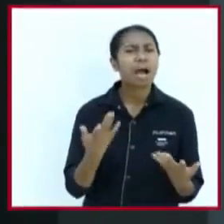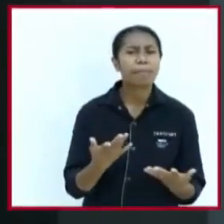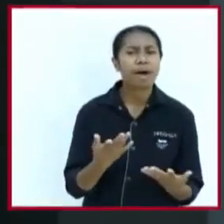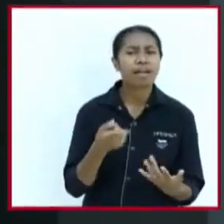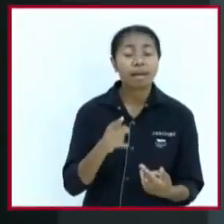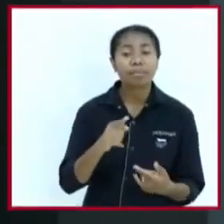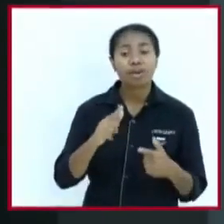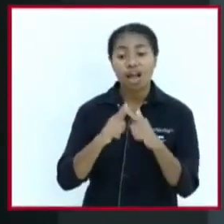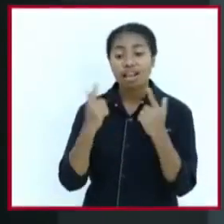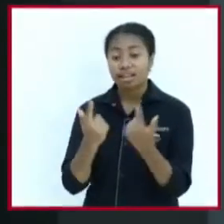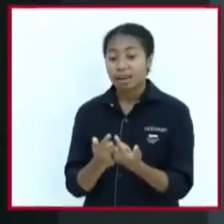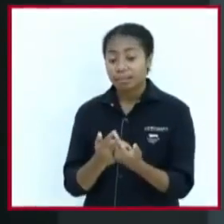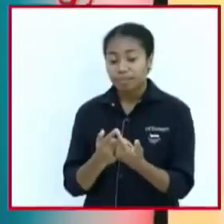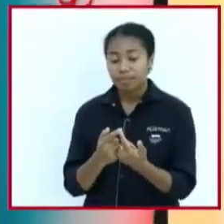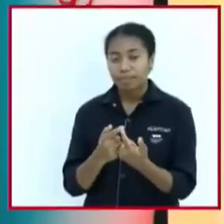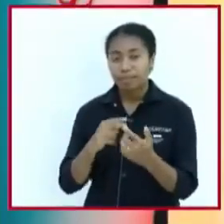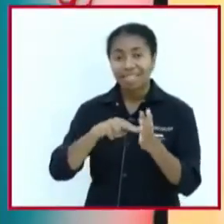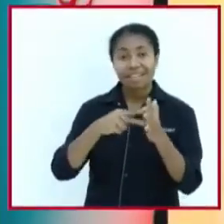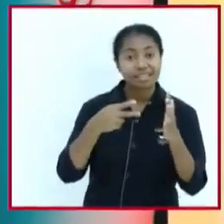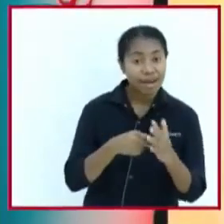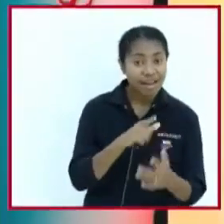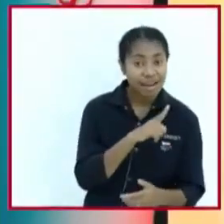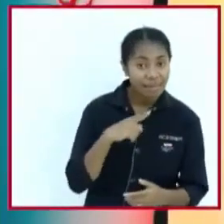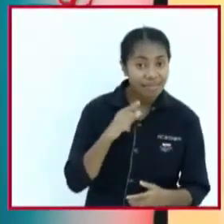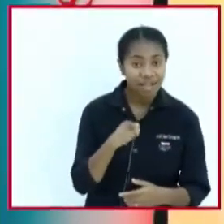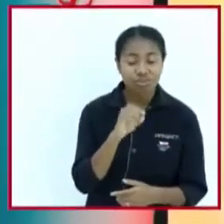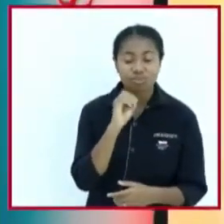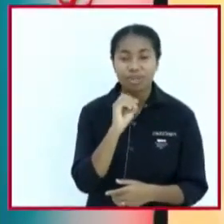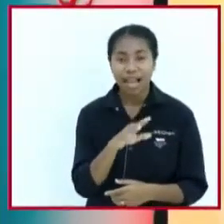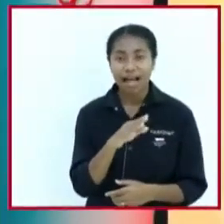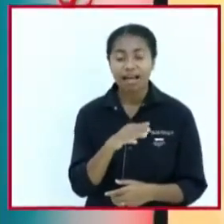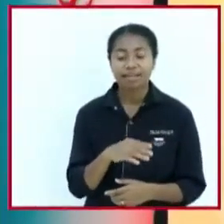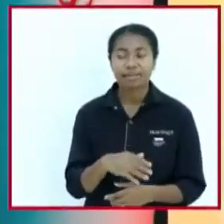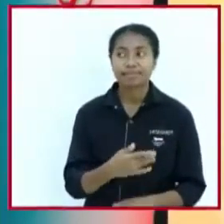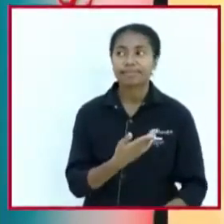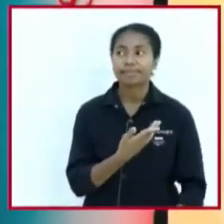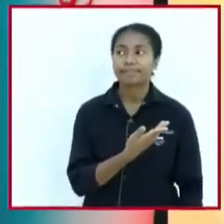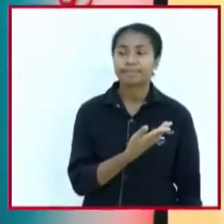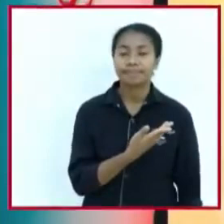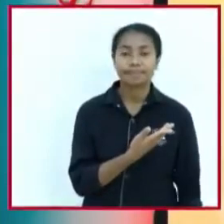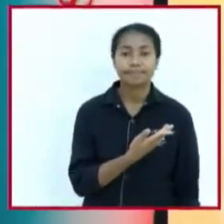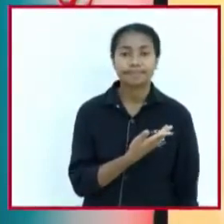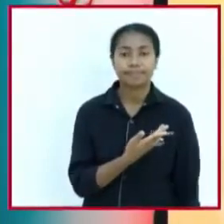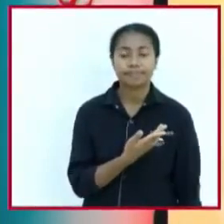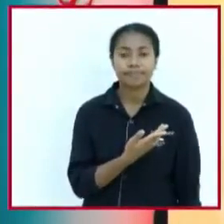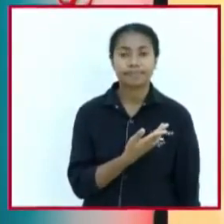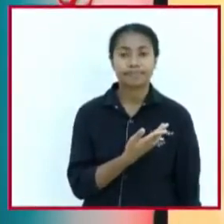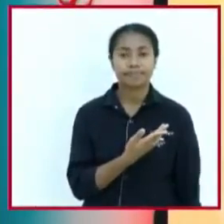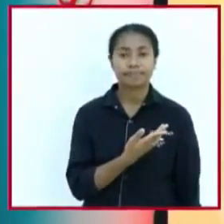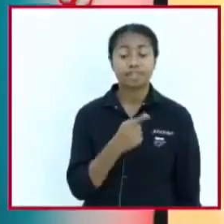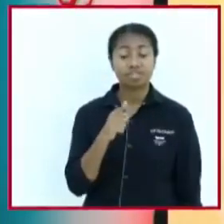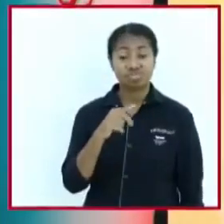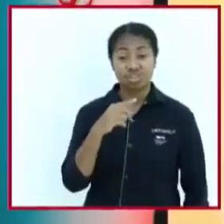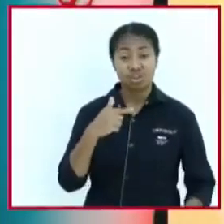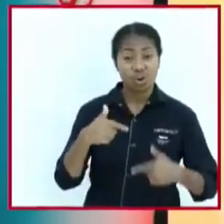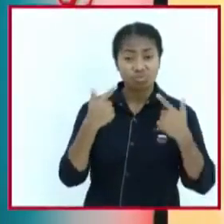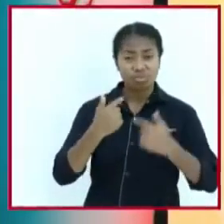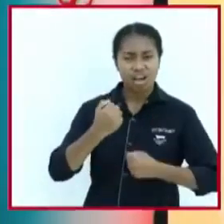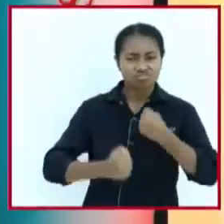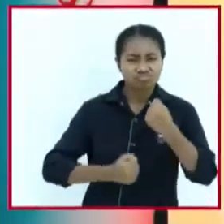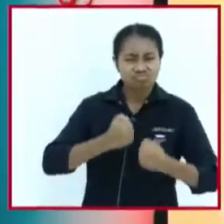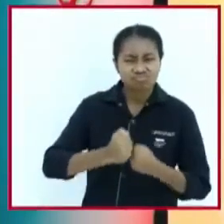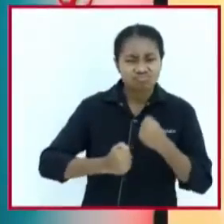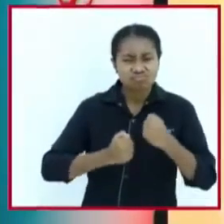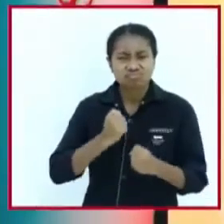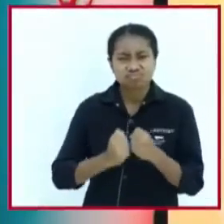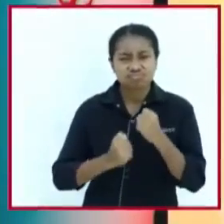terjemahan lama dibilang Hai dialah kita berlari dengan tekun batin lomba lari di dalam